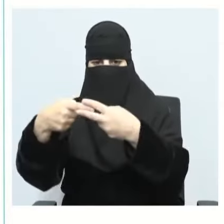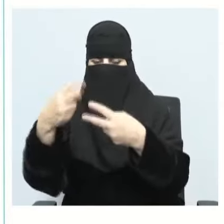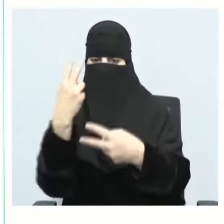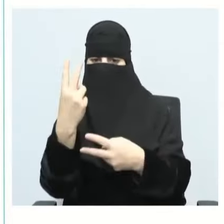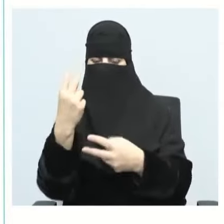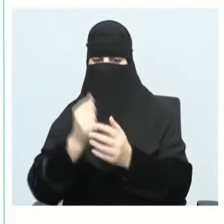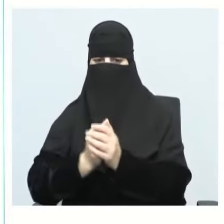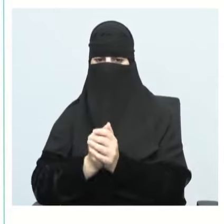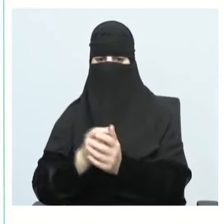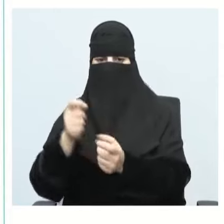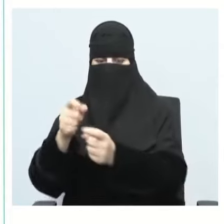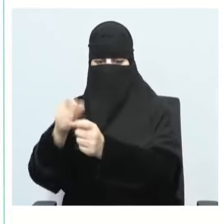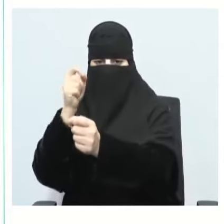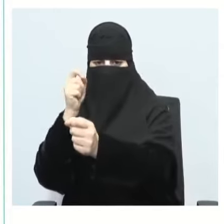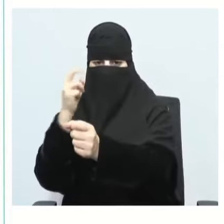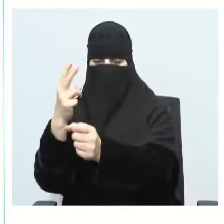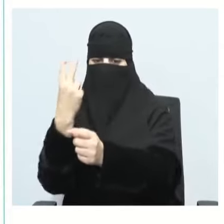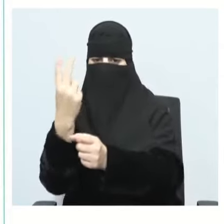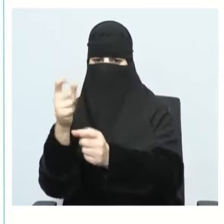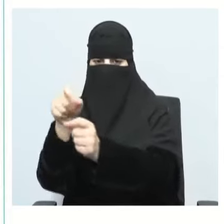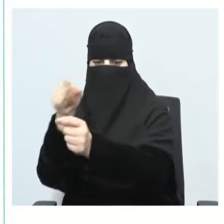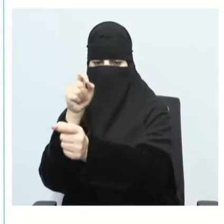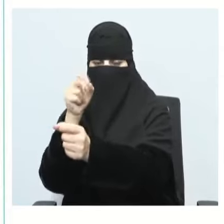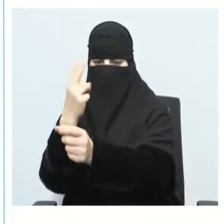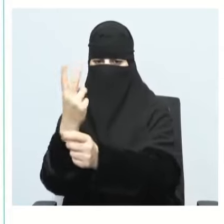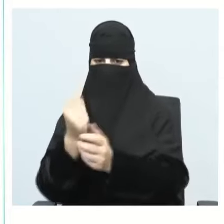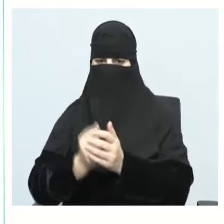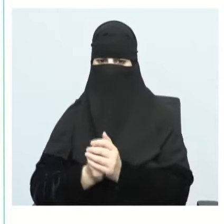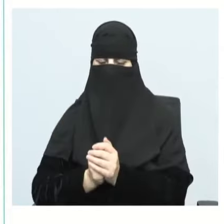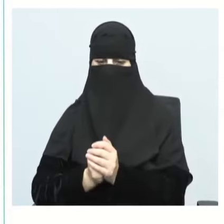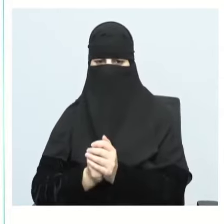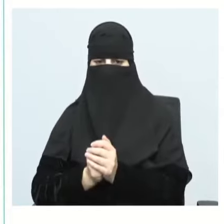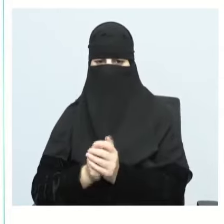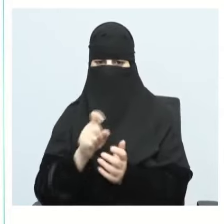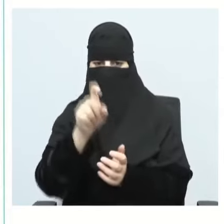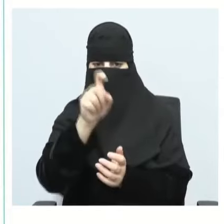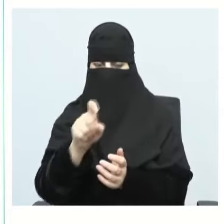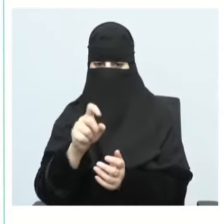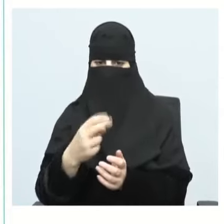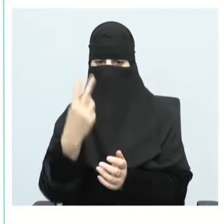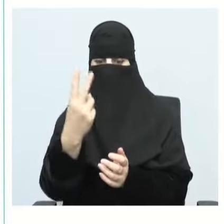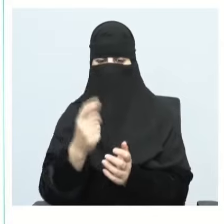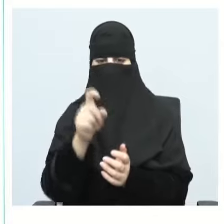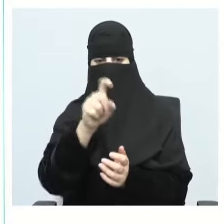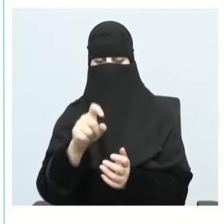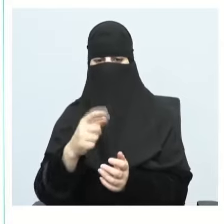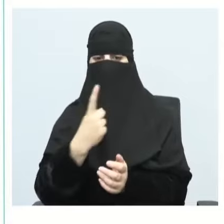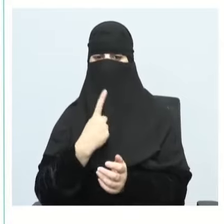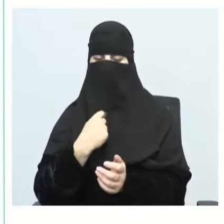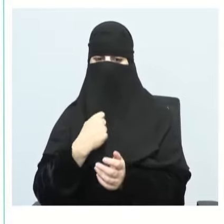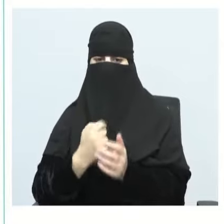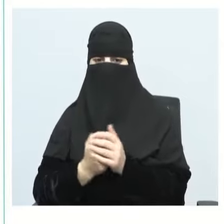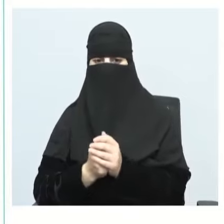لما يطلق راح يكون اثنين مع بعض سؤال لك ثاني يقول لكم ما المطلوب